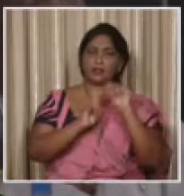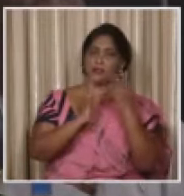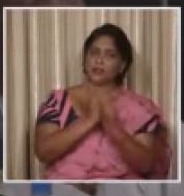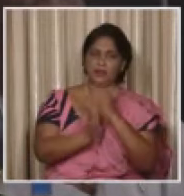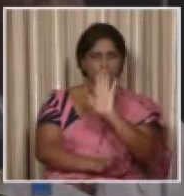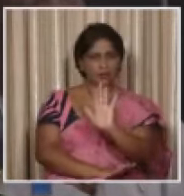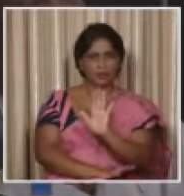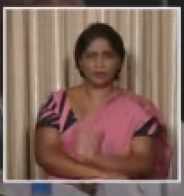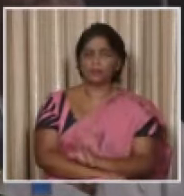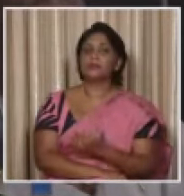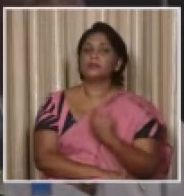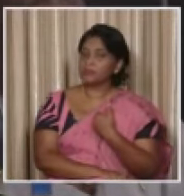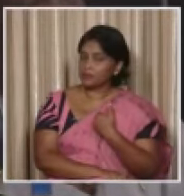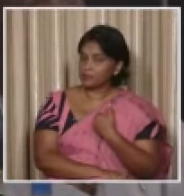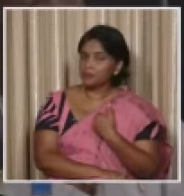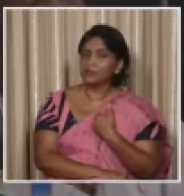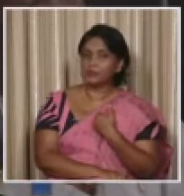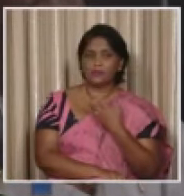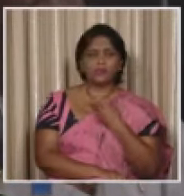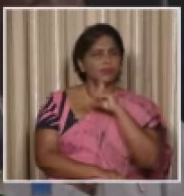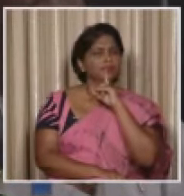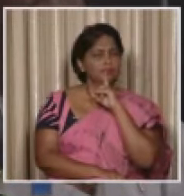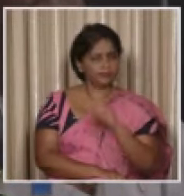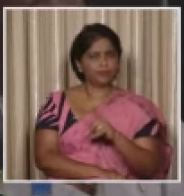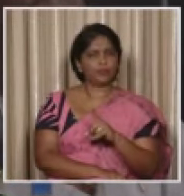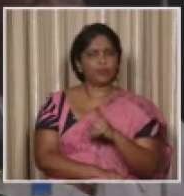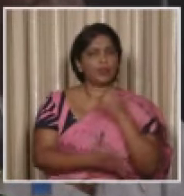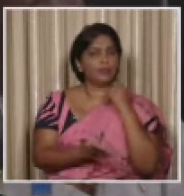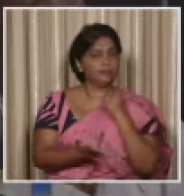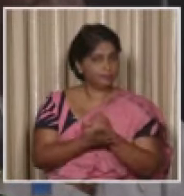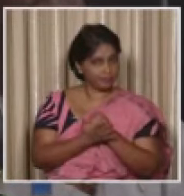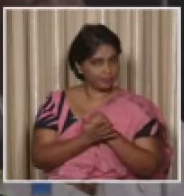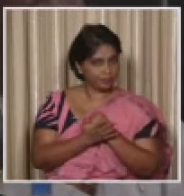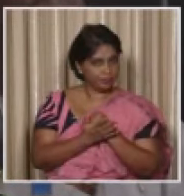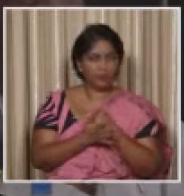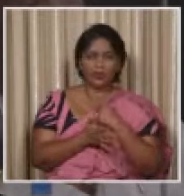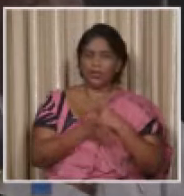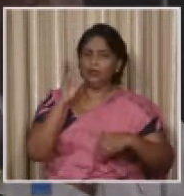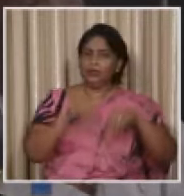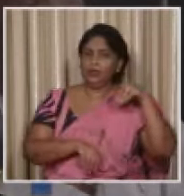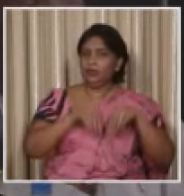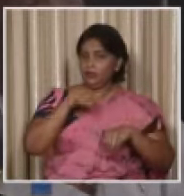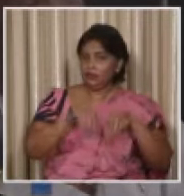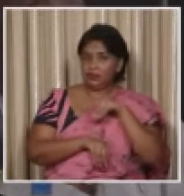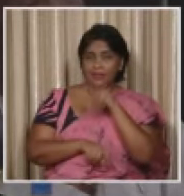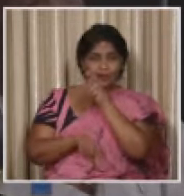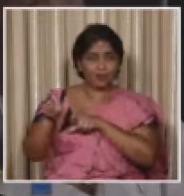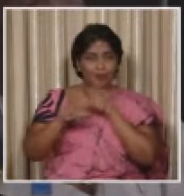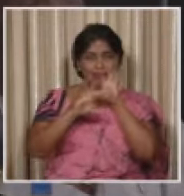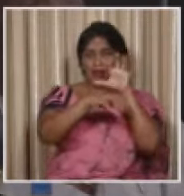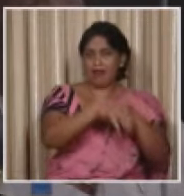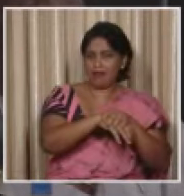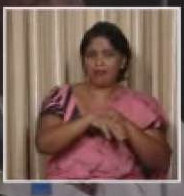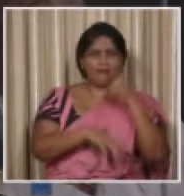තීරණයක්. අපි විශ්වාස කරනවා මහ බැංකුව දේශපාලනඥයන් විසින් ග්‍රහණය කිරීම